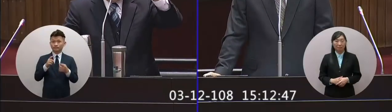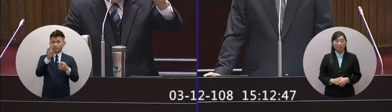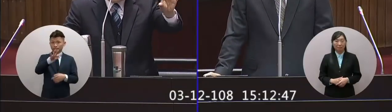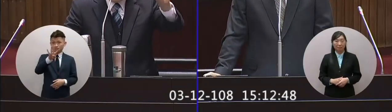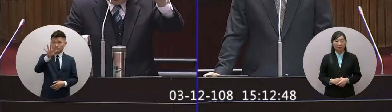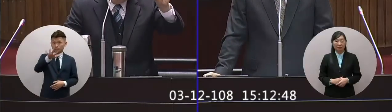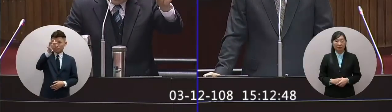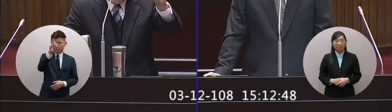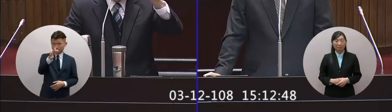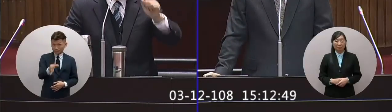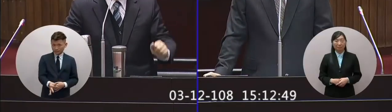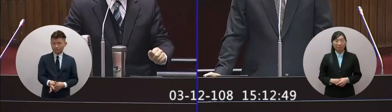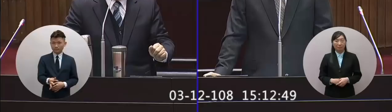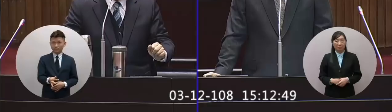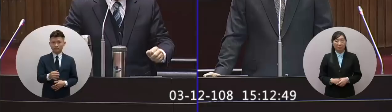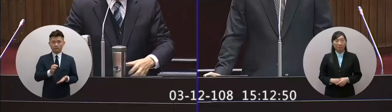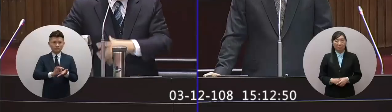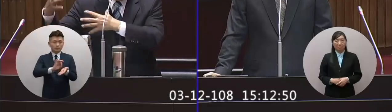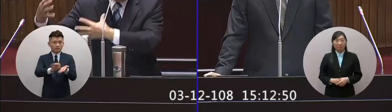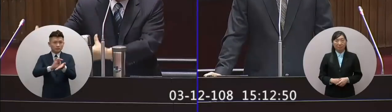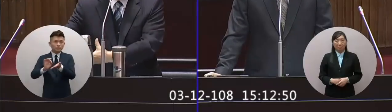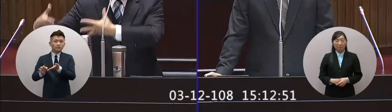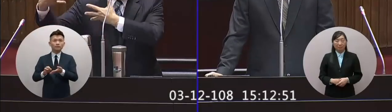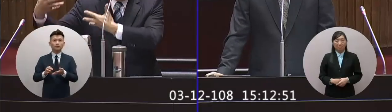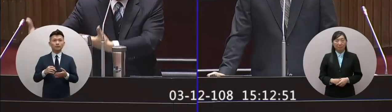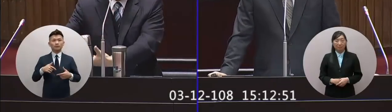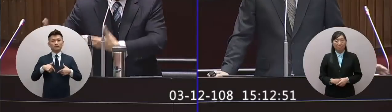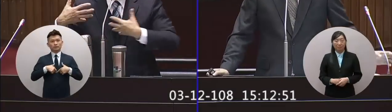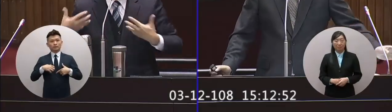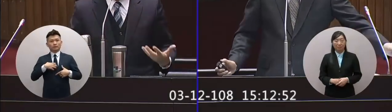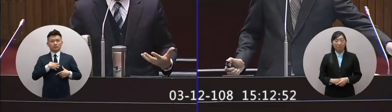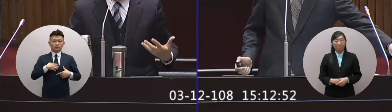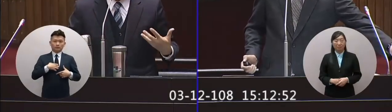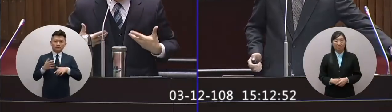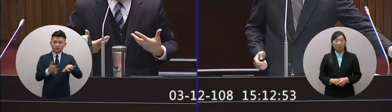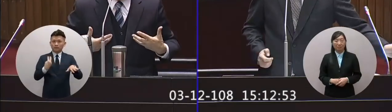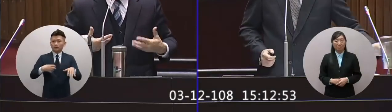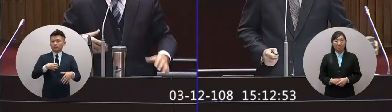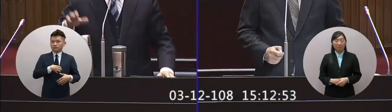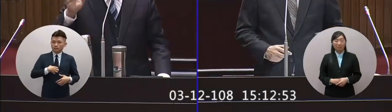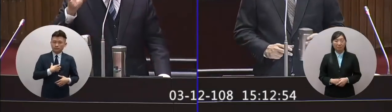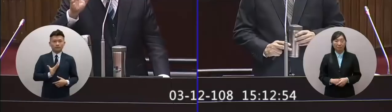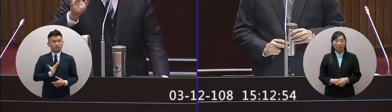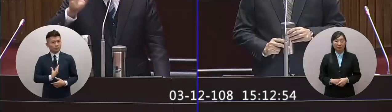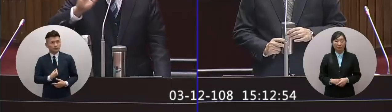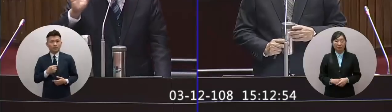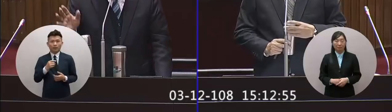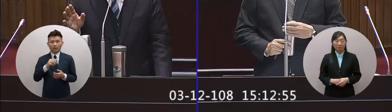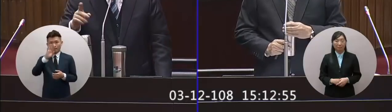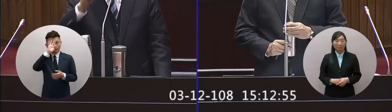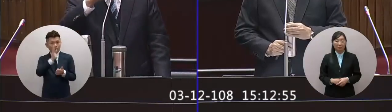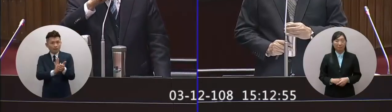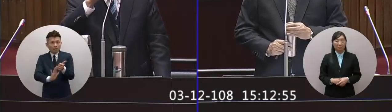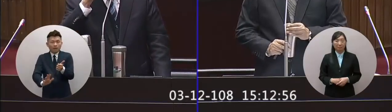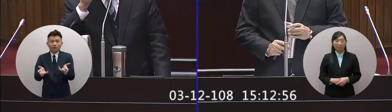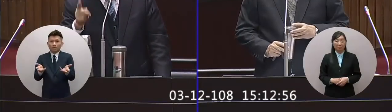亿，还只是有形的成本呢。迄落情绪的啦，迄落受伤的心理的啦，迄症候群会更